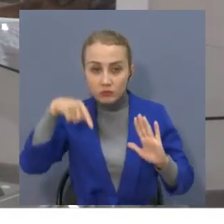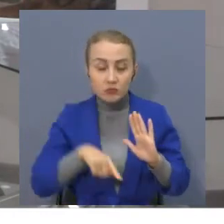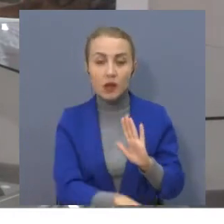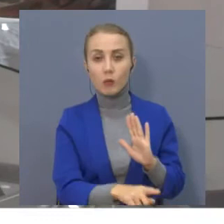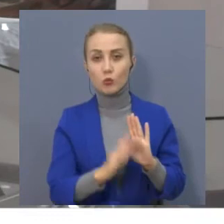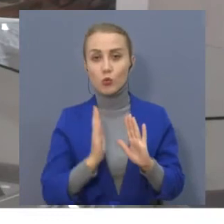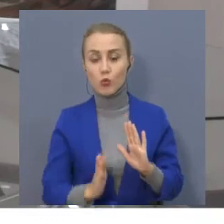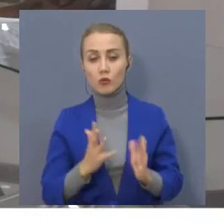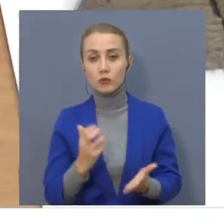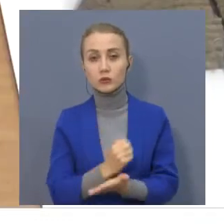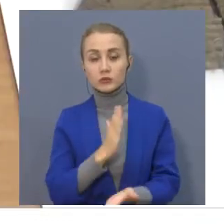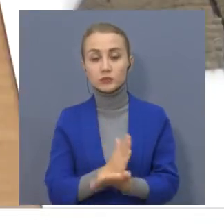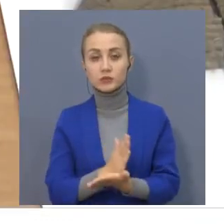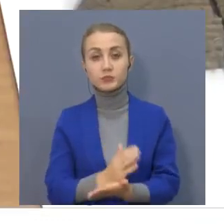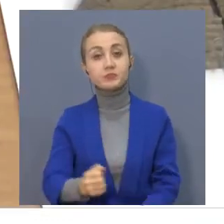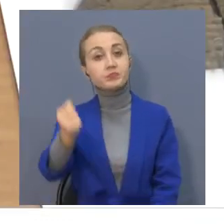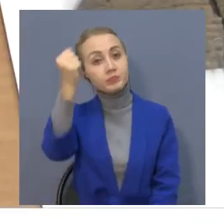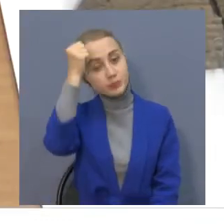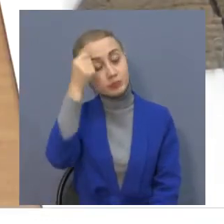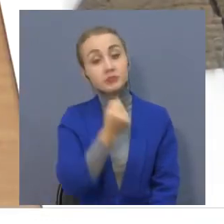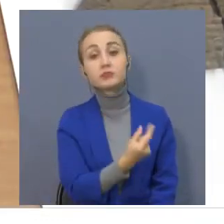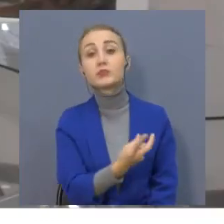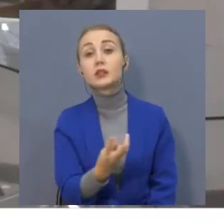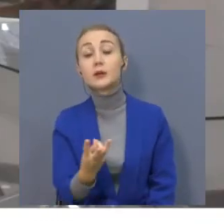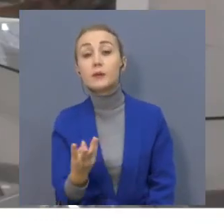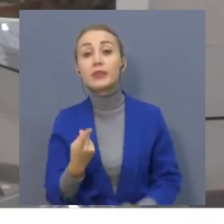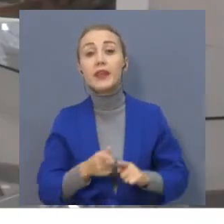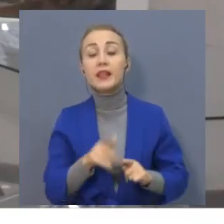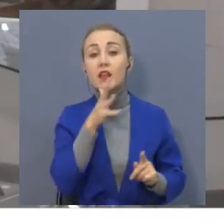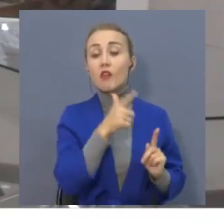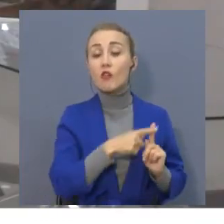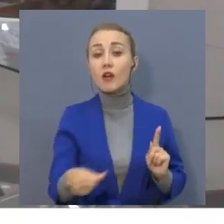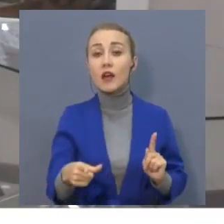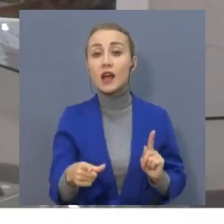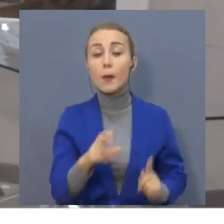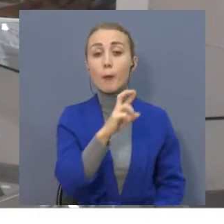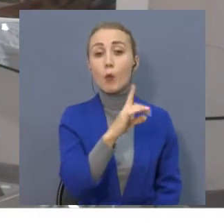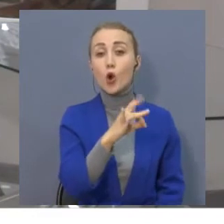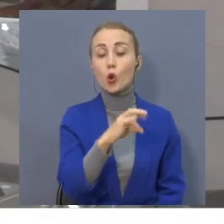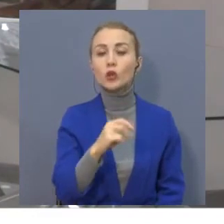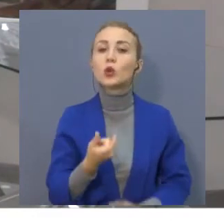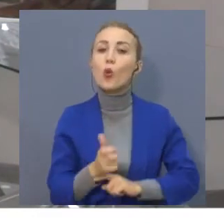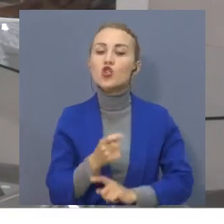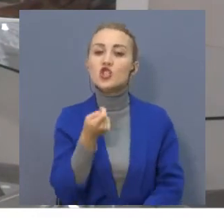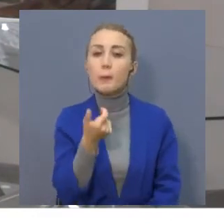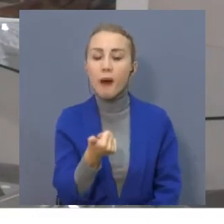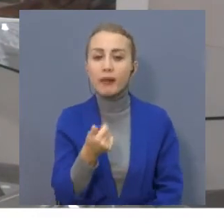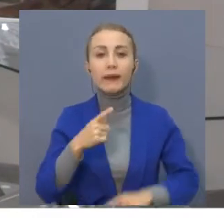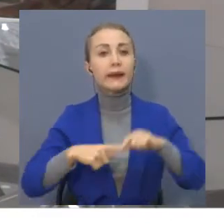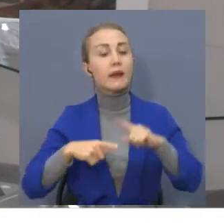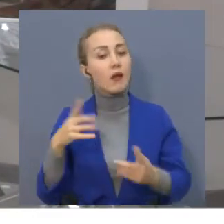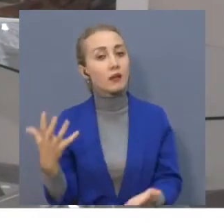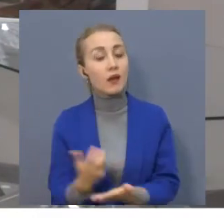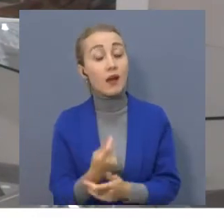ешқандай конструкция ештеңе байқалмады. Осы мәдениетке тиесілі ескерткіштің саны өте аз. Өйткені олар тек